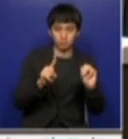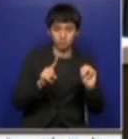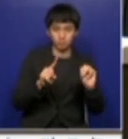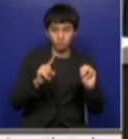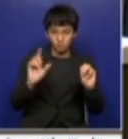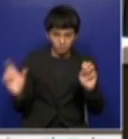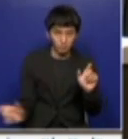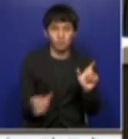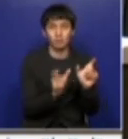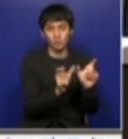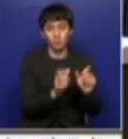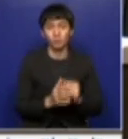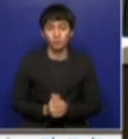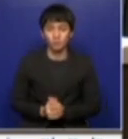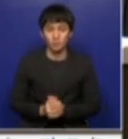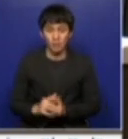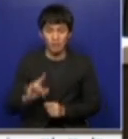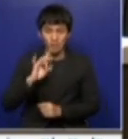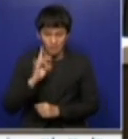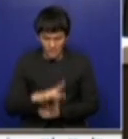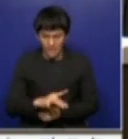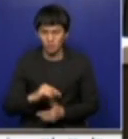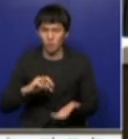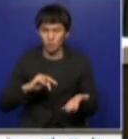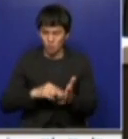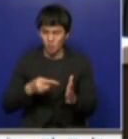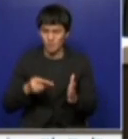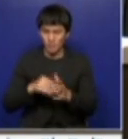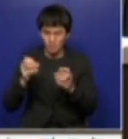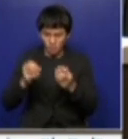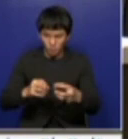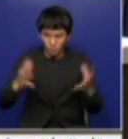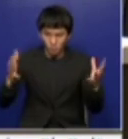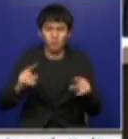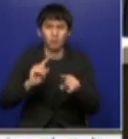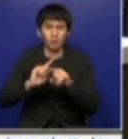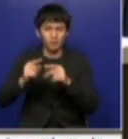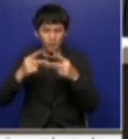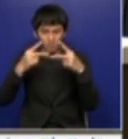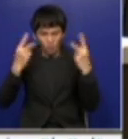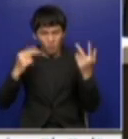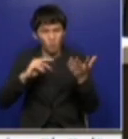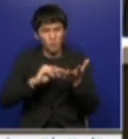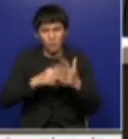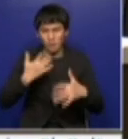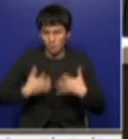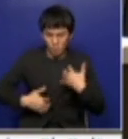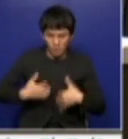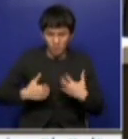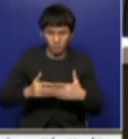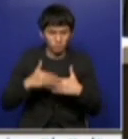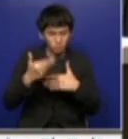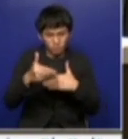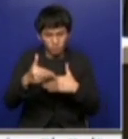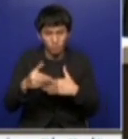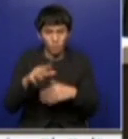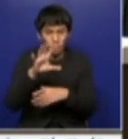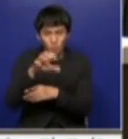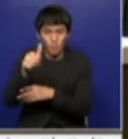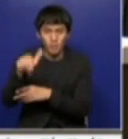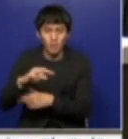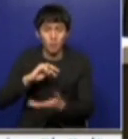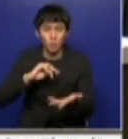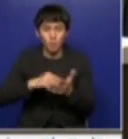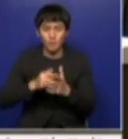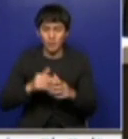ร้ายแรงต้องมีการปะทุสลายต้องมีการก่อการร้ายทำฐานและก็มีเหตุการณ์ที่มาจะลูกลาบานปลายเช่นสอง